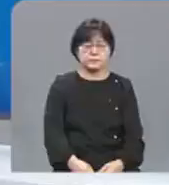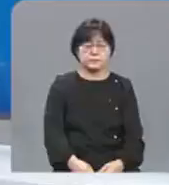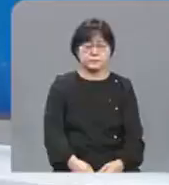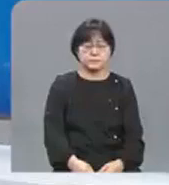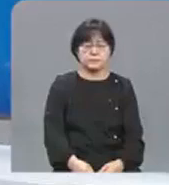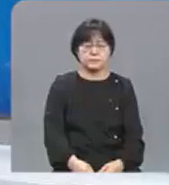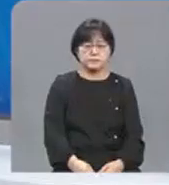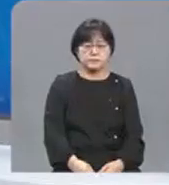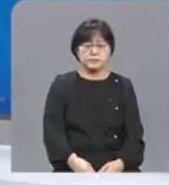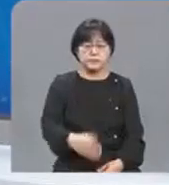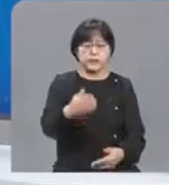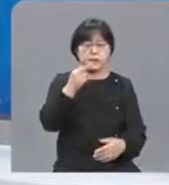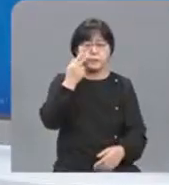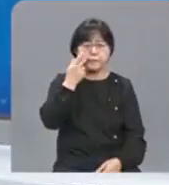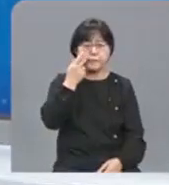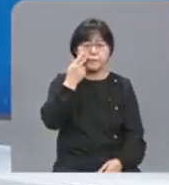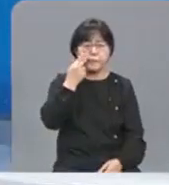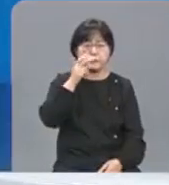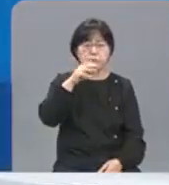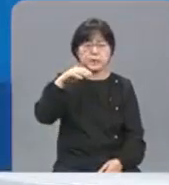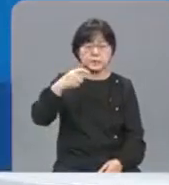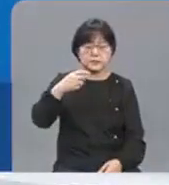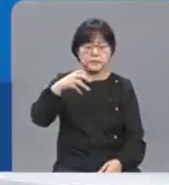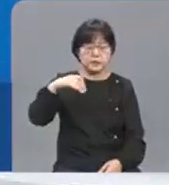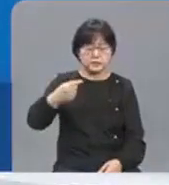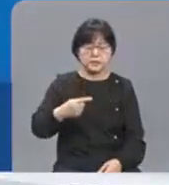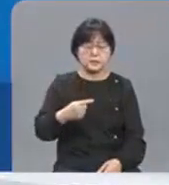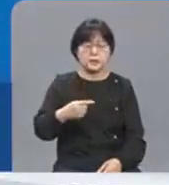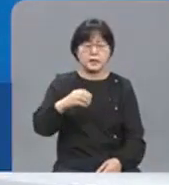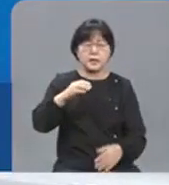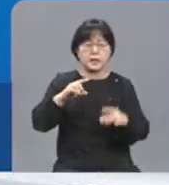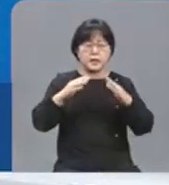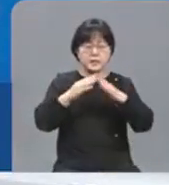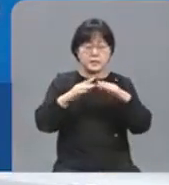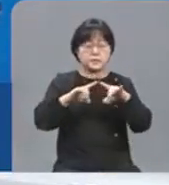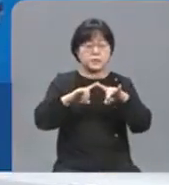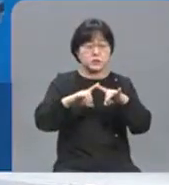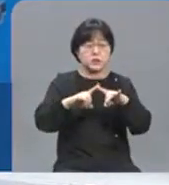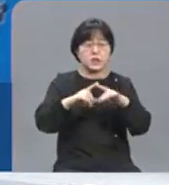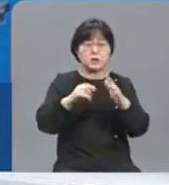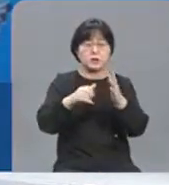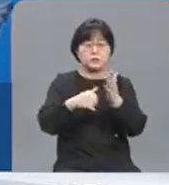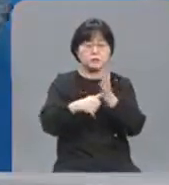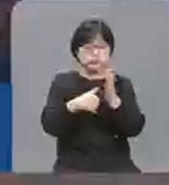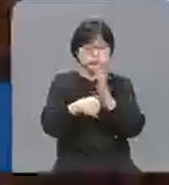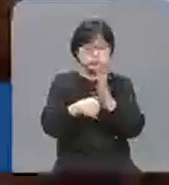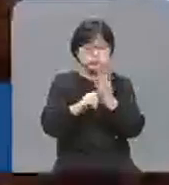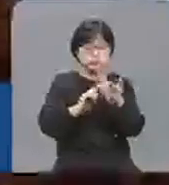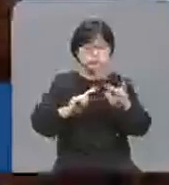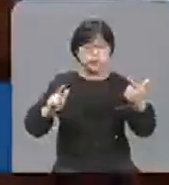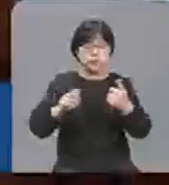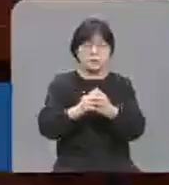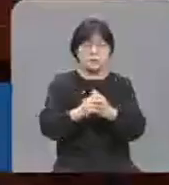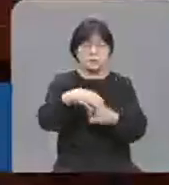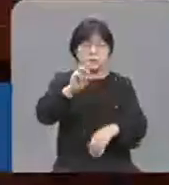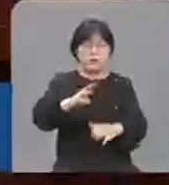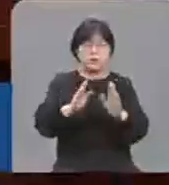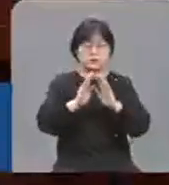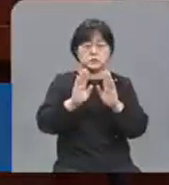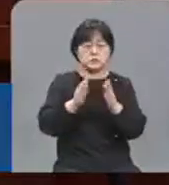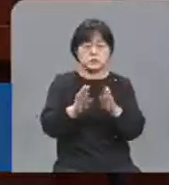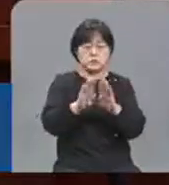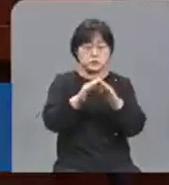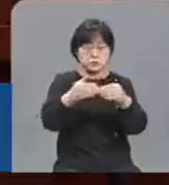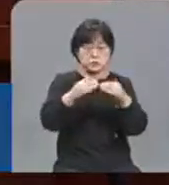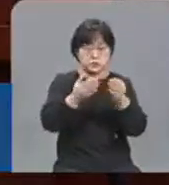유입니다 미국 라스베이거스에서 열리는 세계 최대 가전 정보기술 전시회 ces 2024 광주 전시관이